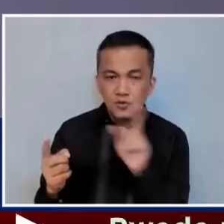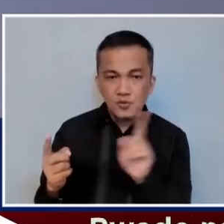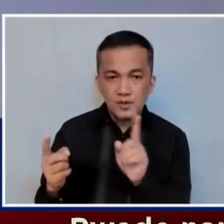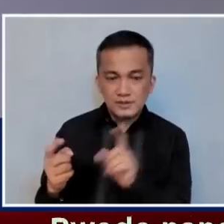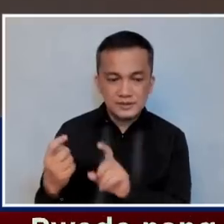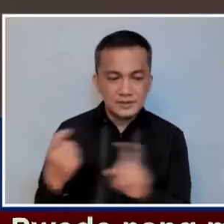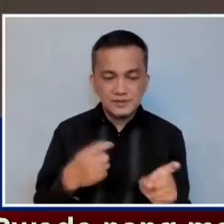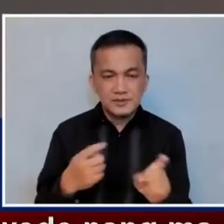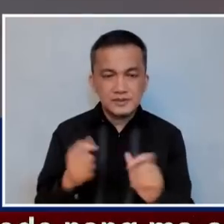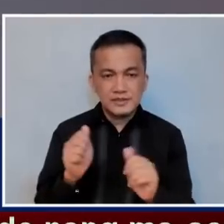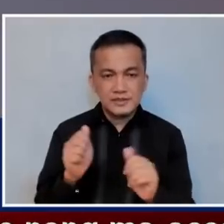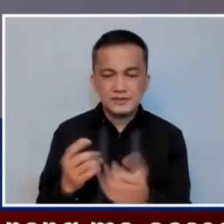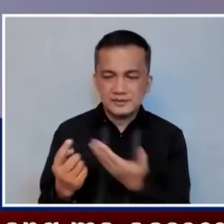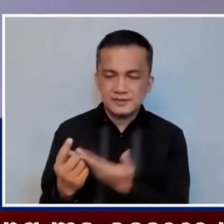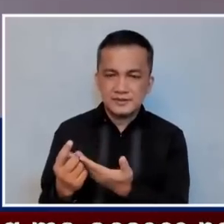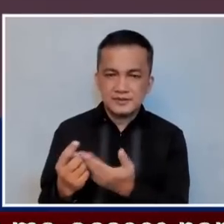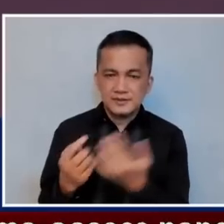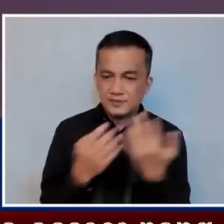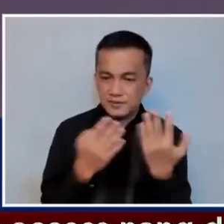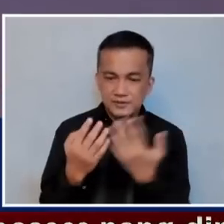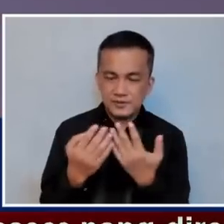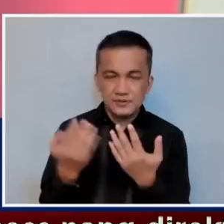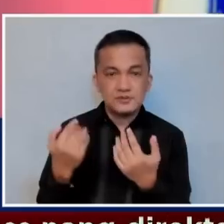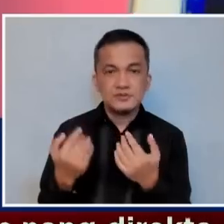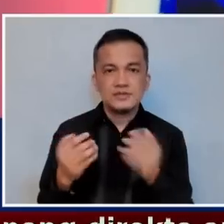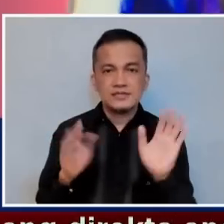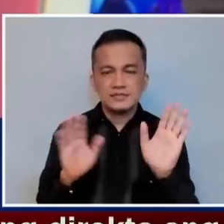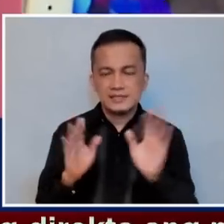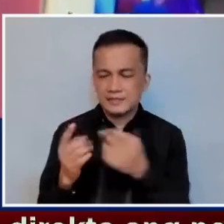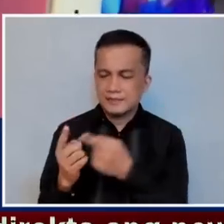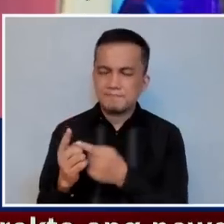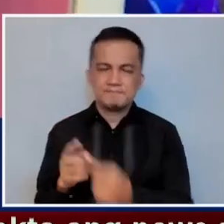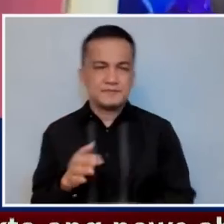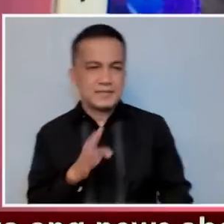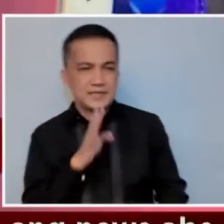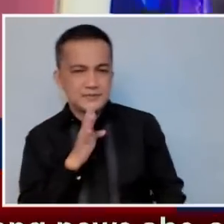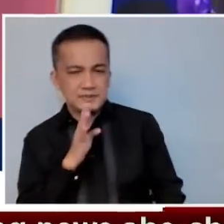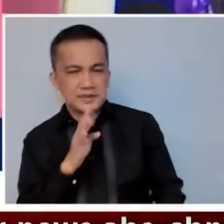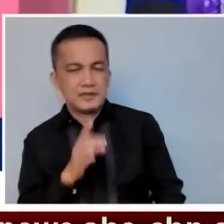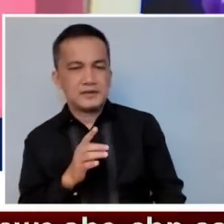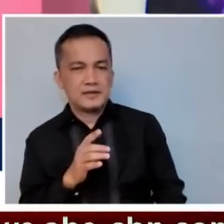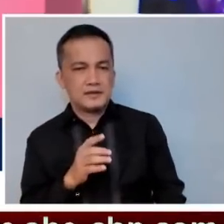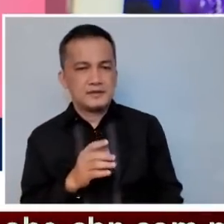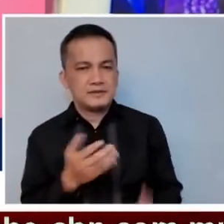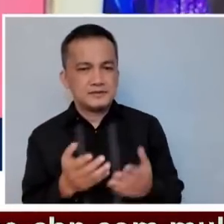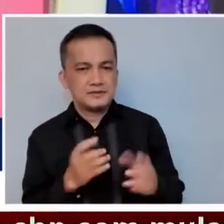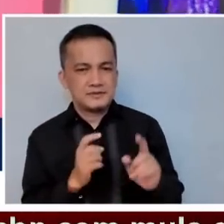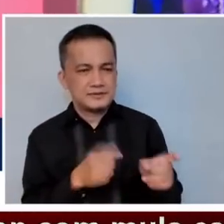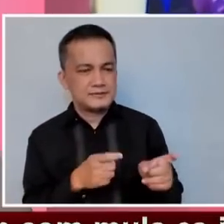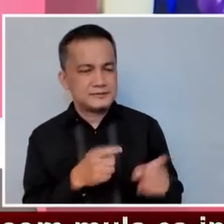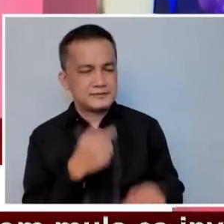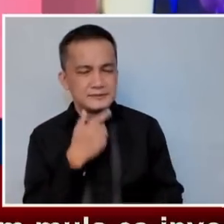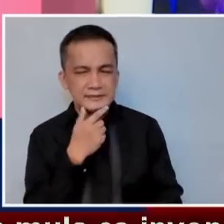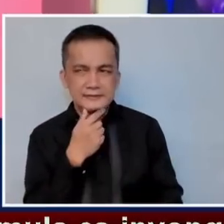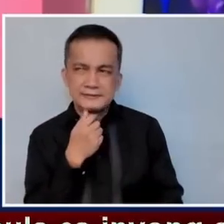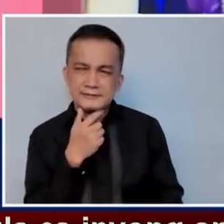niya sa aktres nang nag-birthday noong linggo. Siguro ang regalo ko sa kanya,